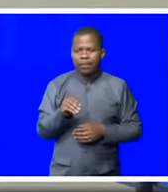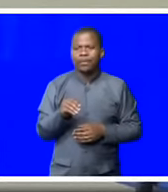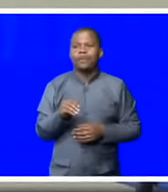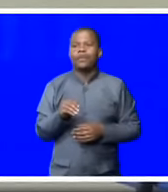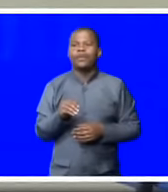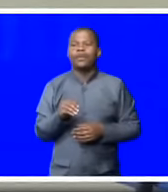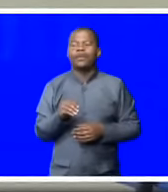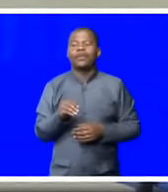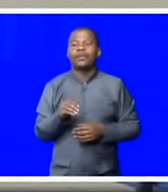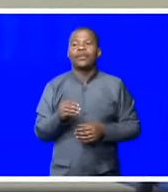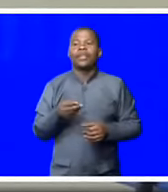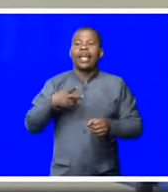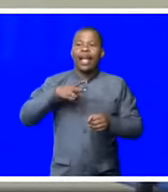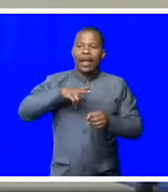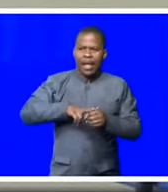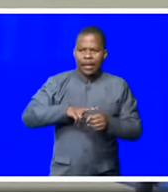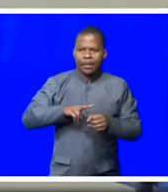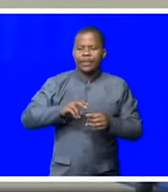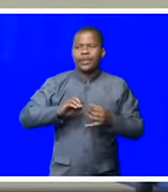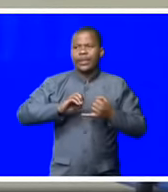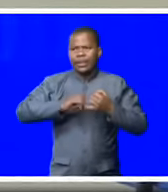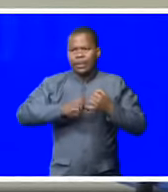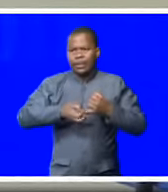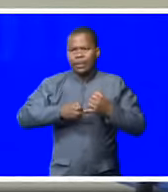Futhi ke sizame nalokho ukuthi